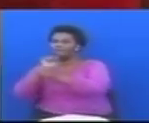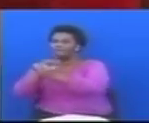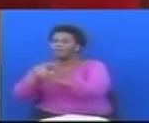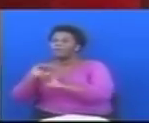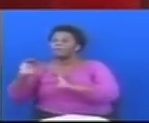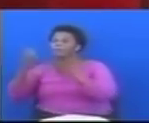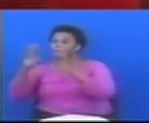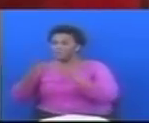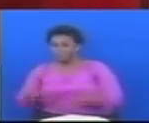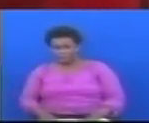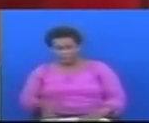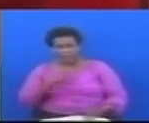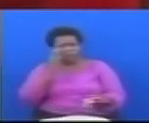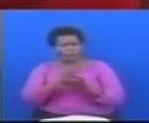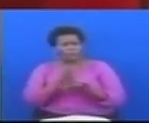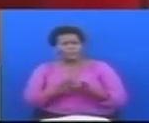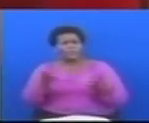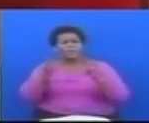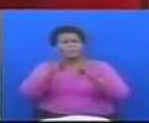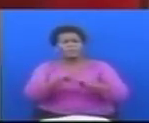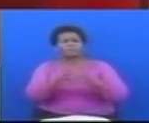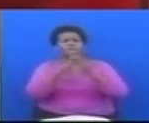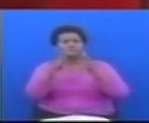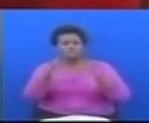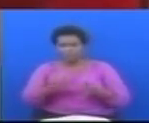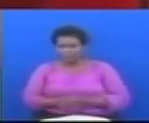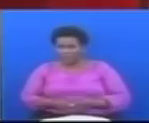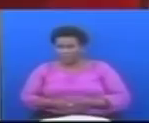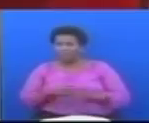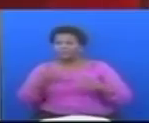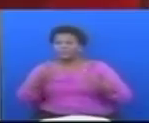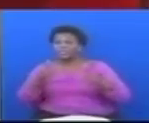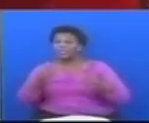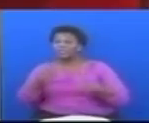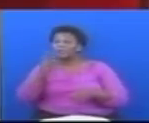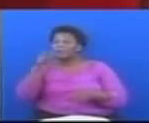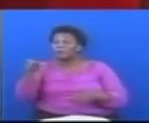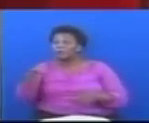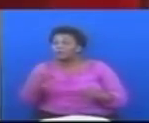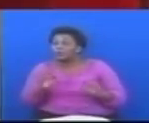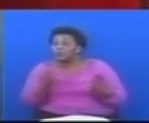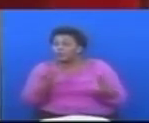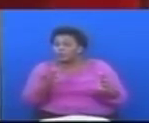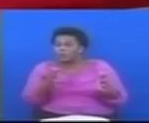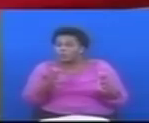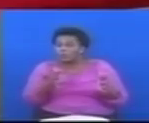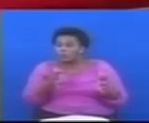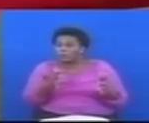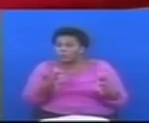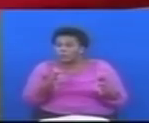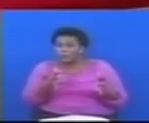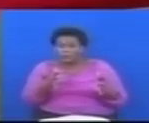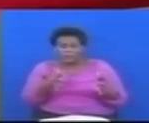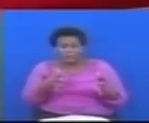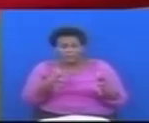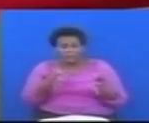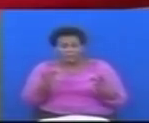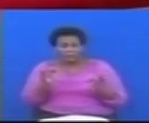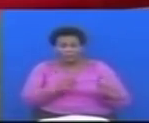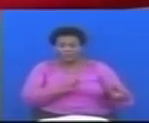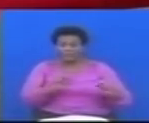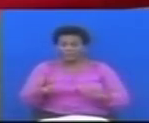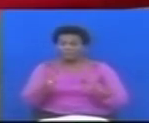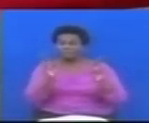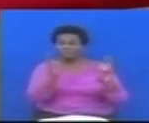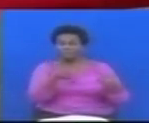kubwa, ambayo ingeweza kufanya watu waogope kujihusisha na vitendo vya ubakaji, lakini vitendo vya ubakaji kwa